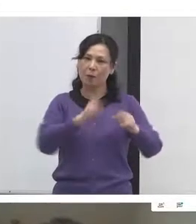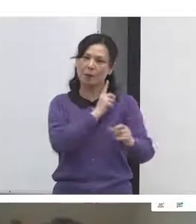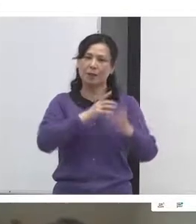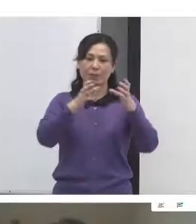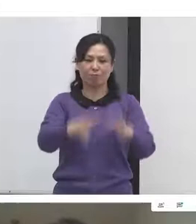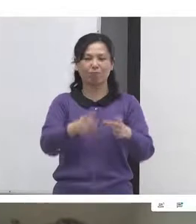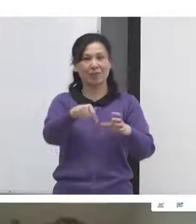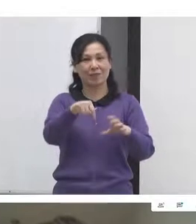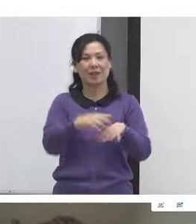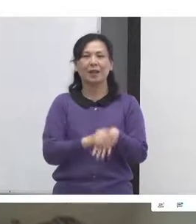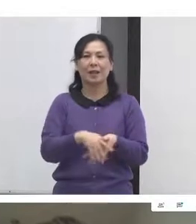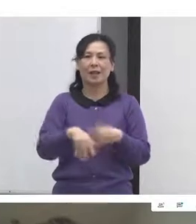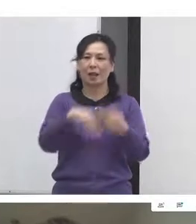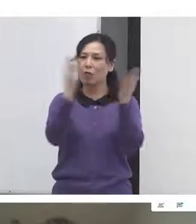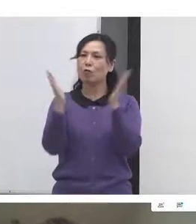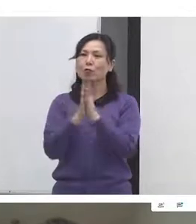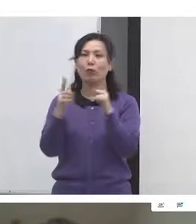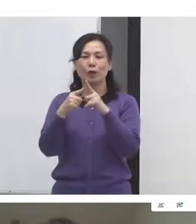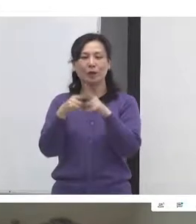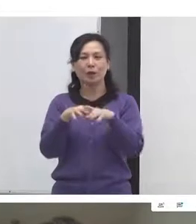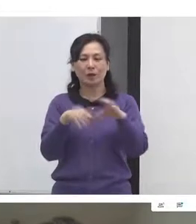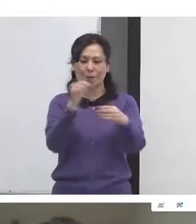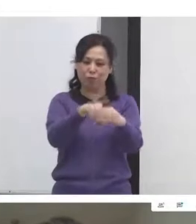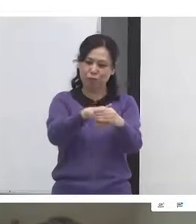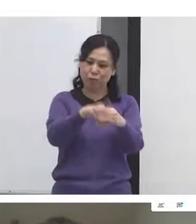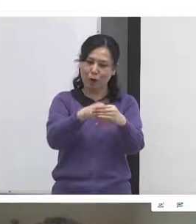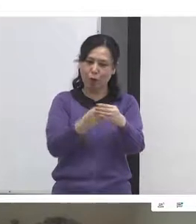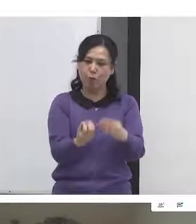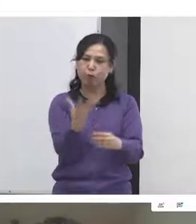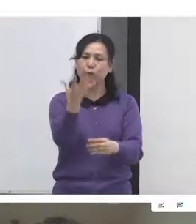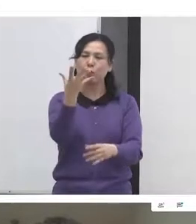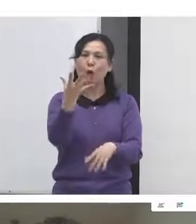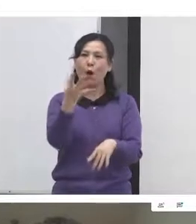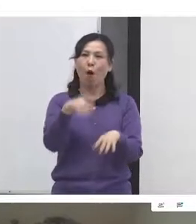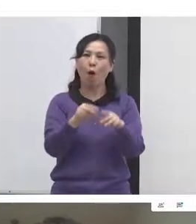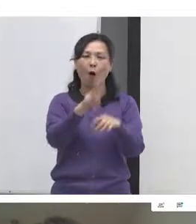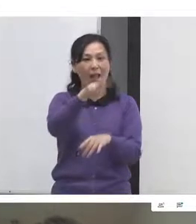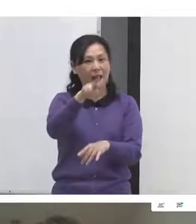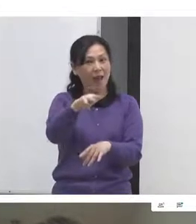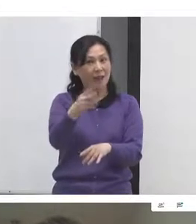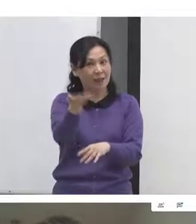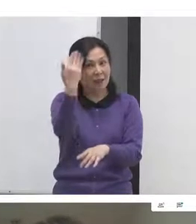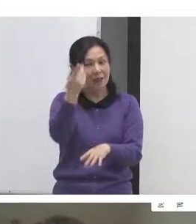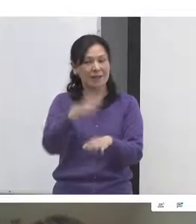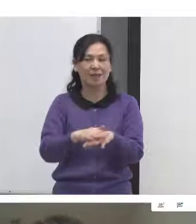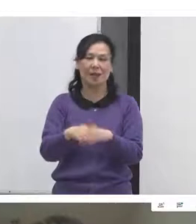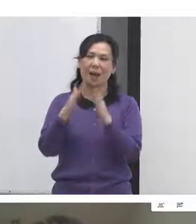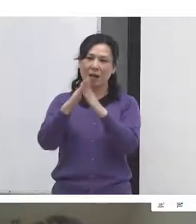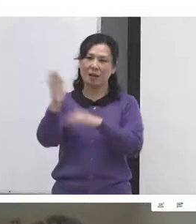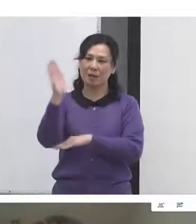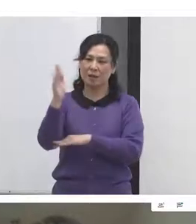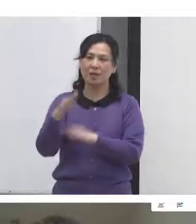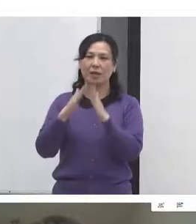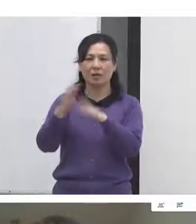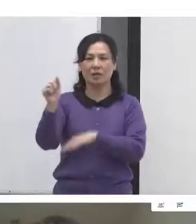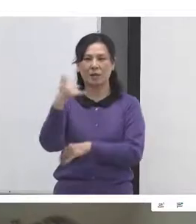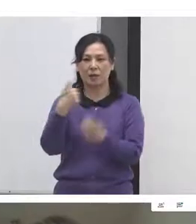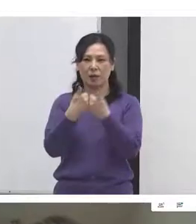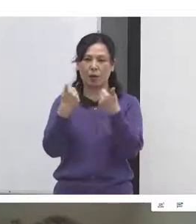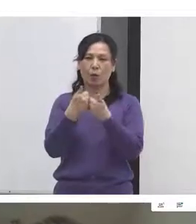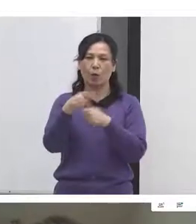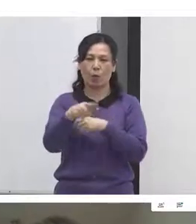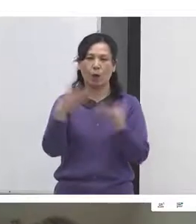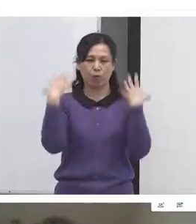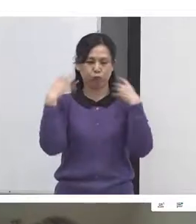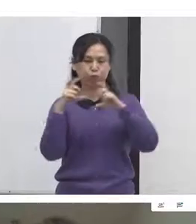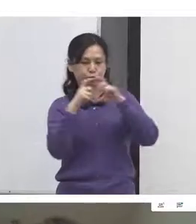人就是可以上网去投票。那如果超过一定的数量，比如说2000，那这个部分市政府市议会答询的时候就必须要回答。那